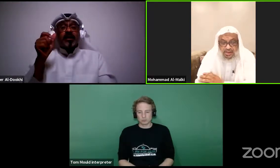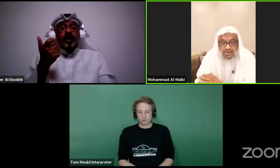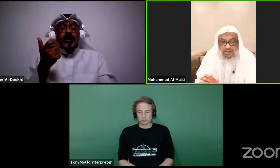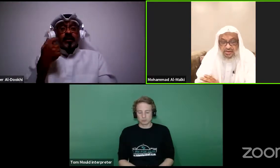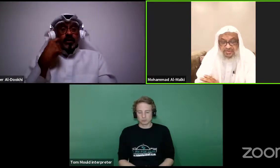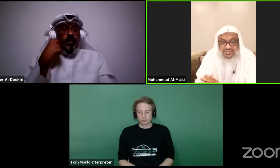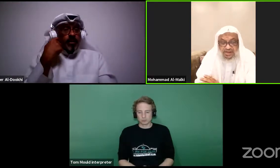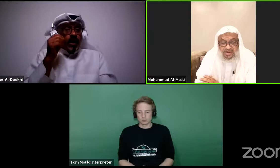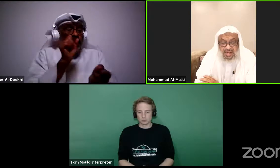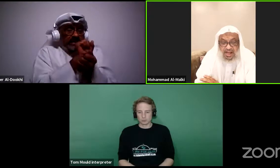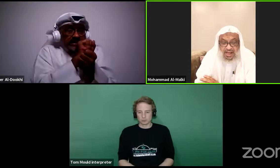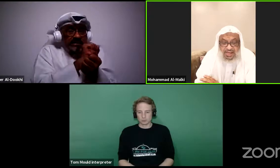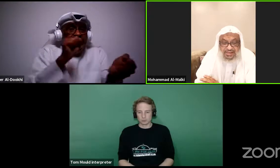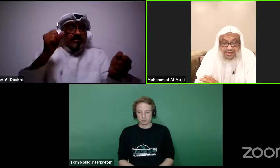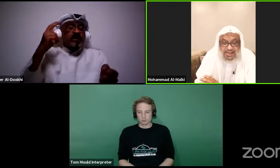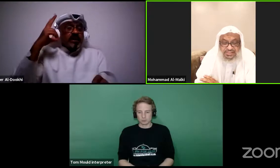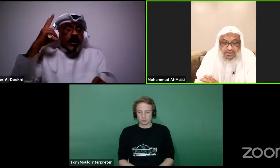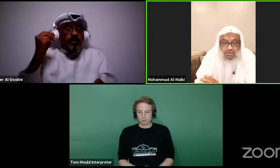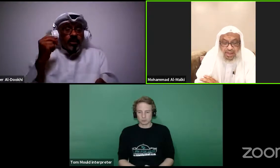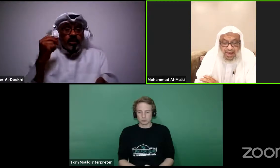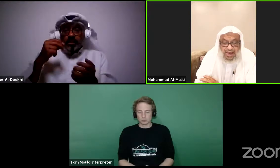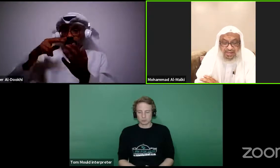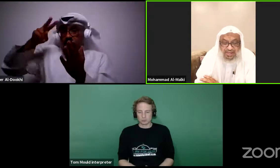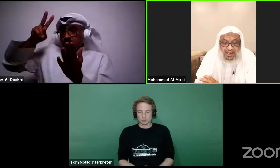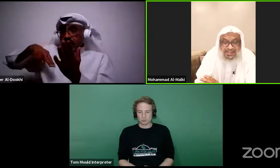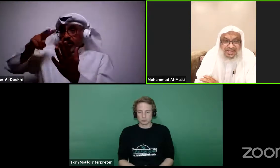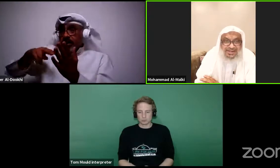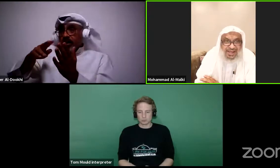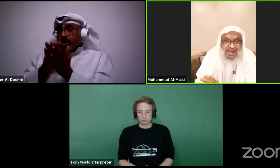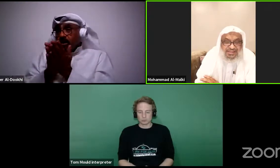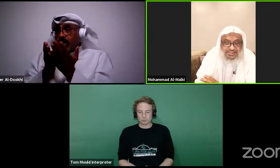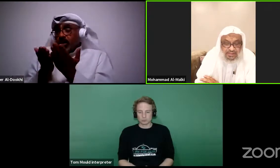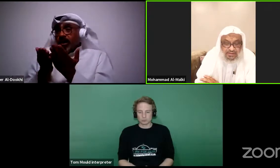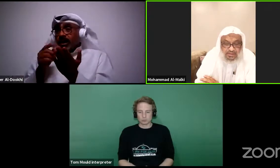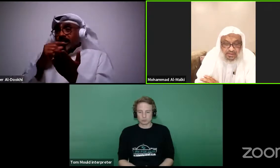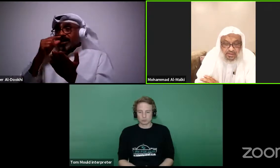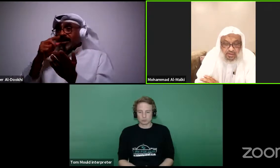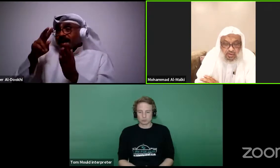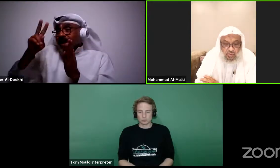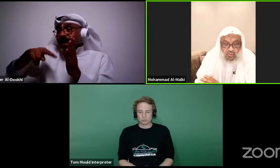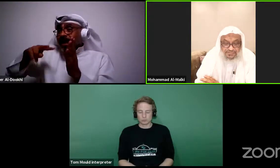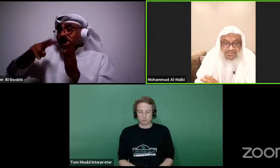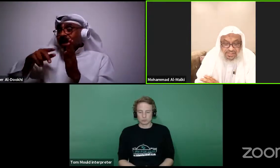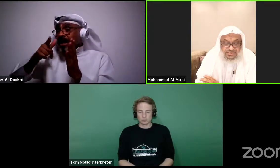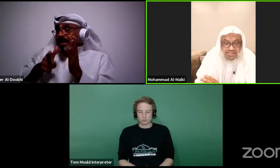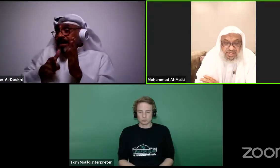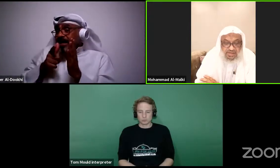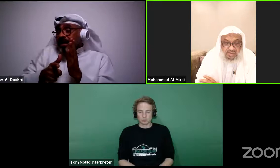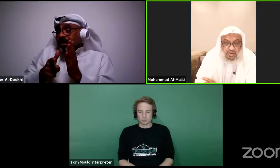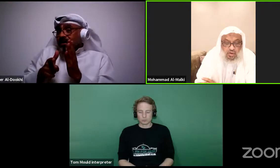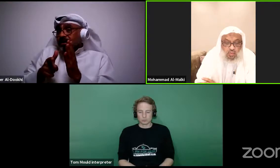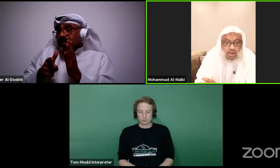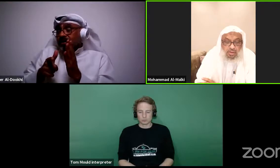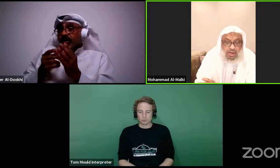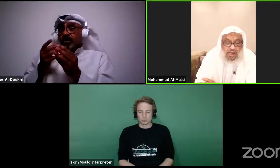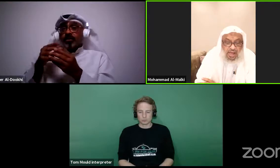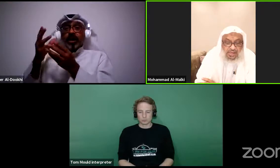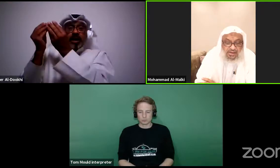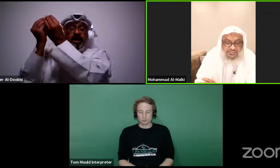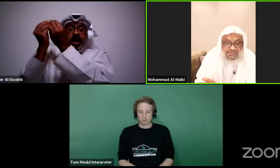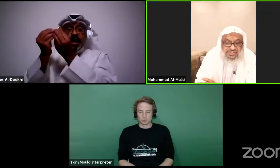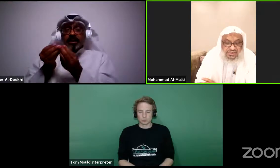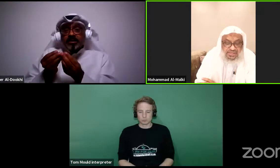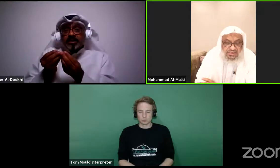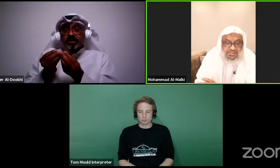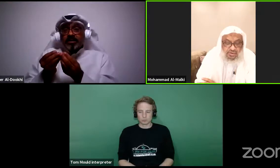تخرج فتقرأ على الناس قرآنا أي قراءة. وفي التنزيل: